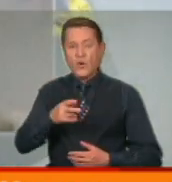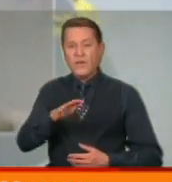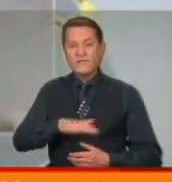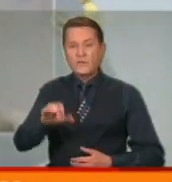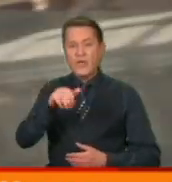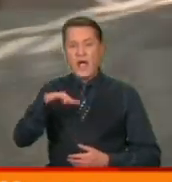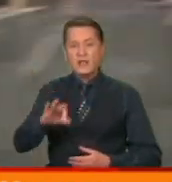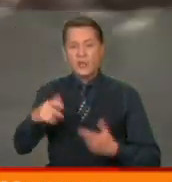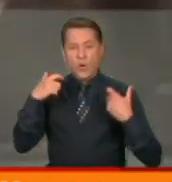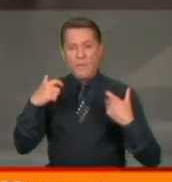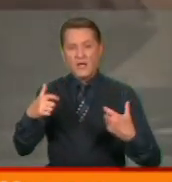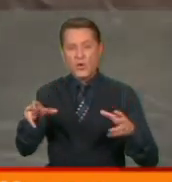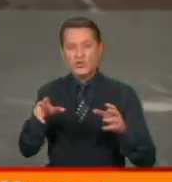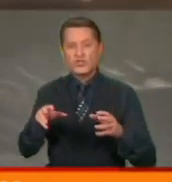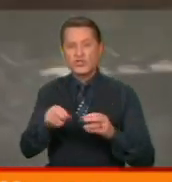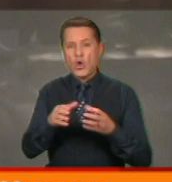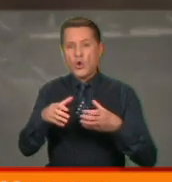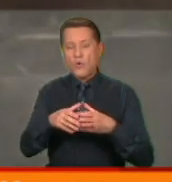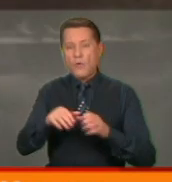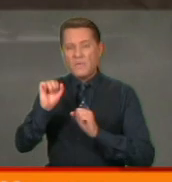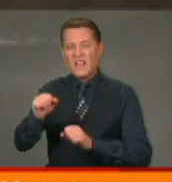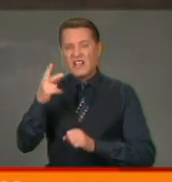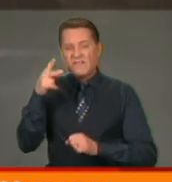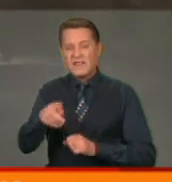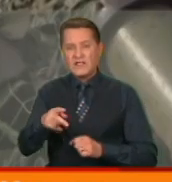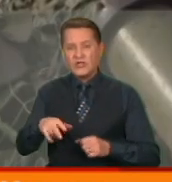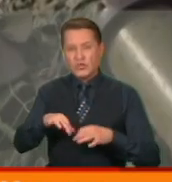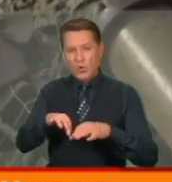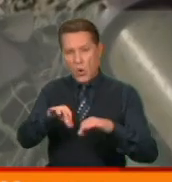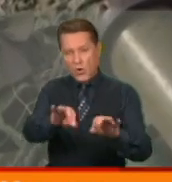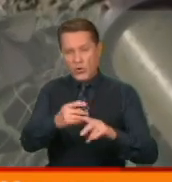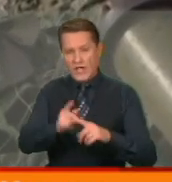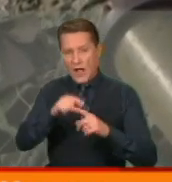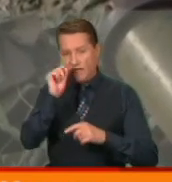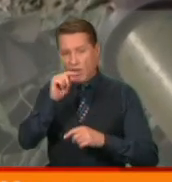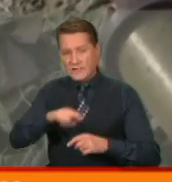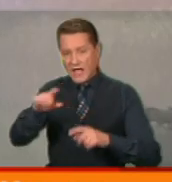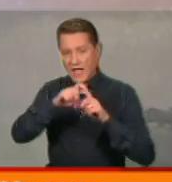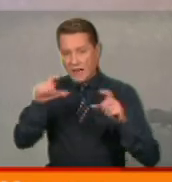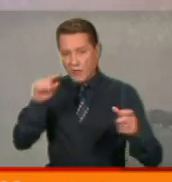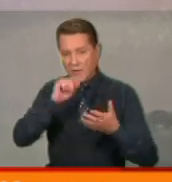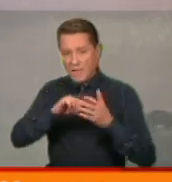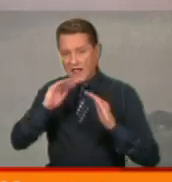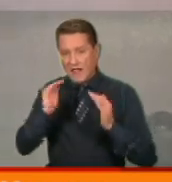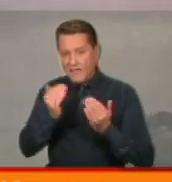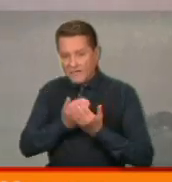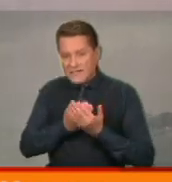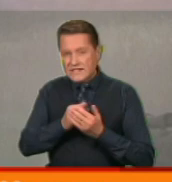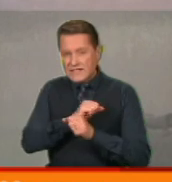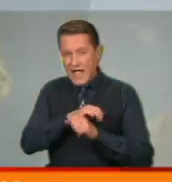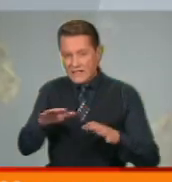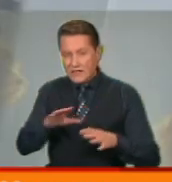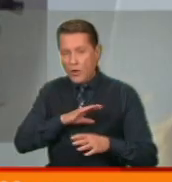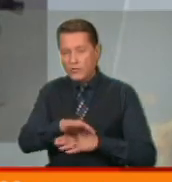АТО майор Петраківський з групою прикривав 2000-ну колону, що йшла в Луганський аеропорт. Потрапили в засідку, а потім під